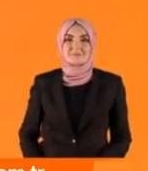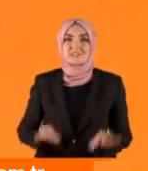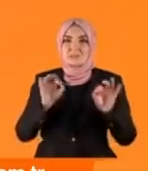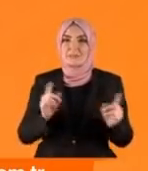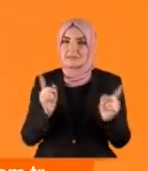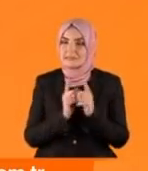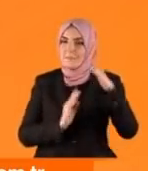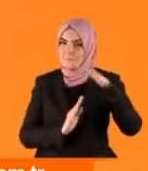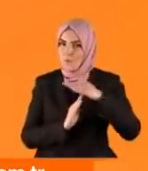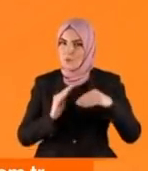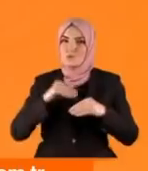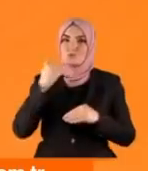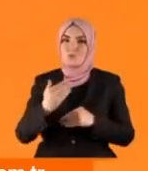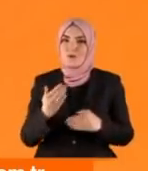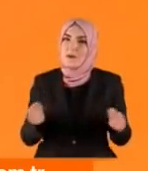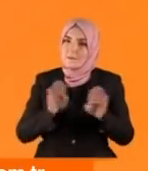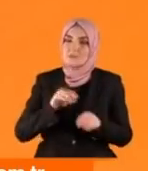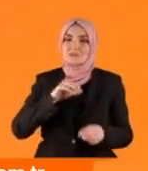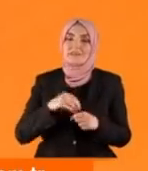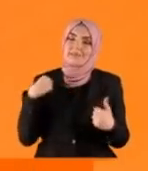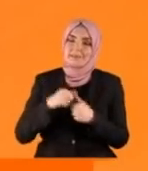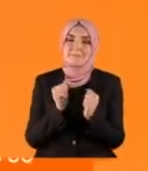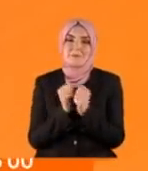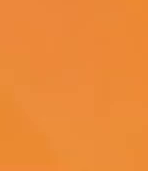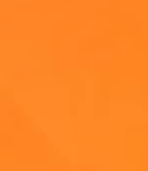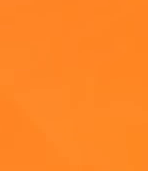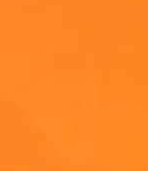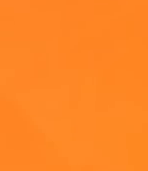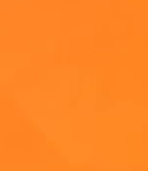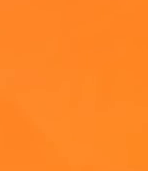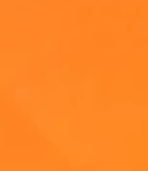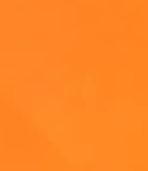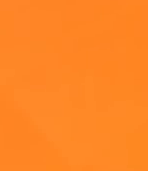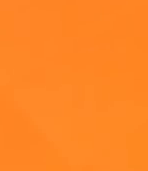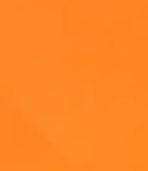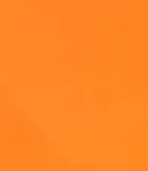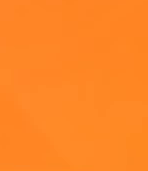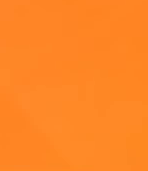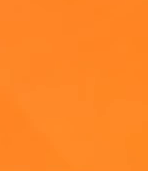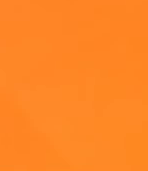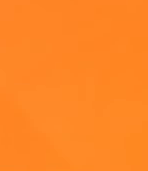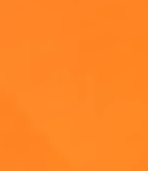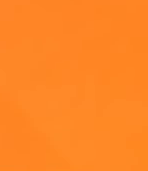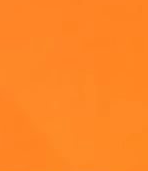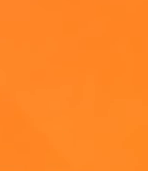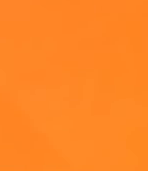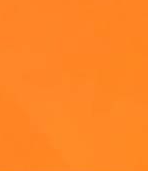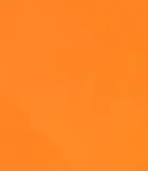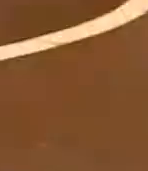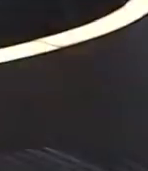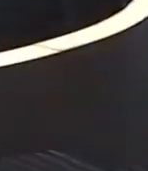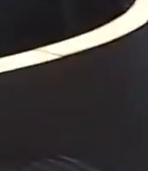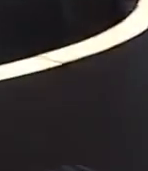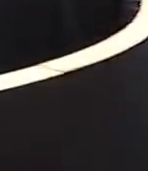Şimdi kısa bir ara verelim, ardından kapanış için tekrar birlikteyiz. Ana haber bültenimizi noktalıyoruz. Mutlu akşamlar, hoşça kalın.